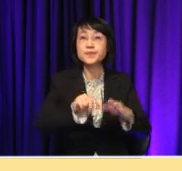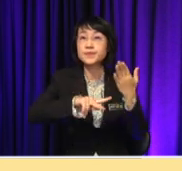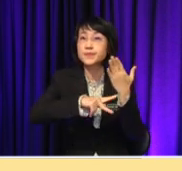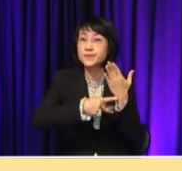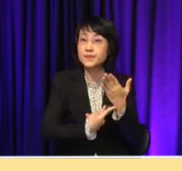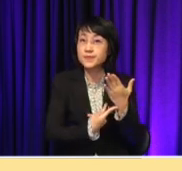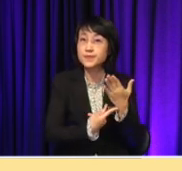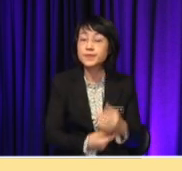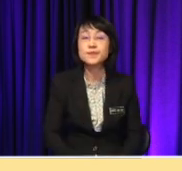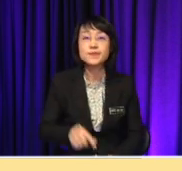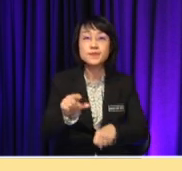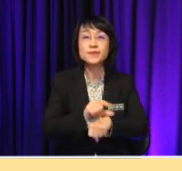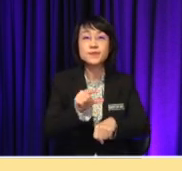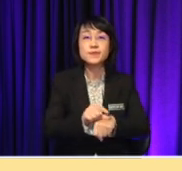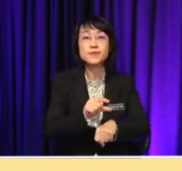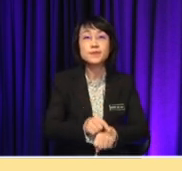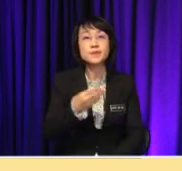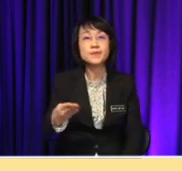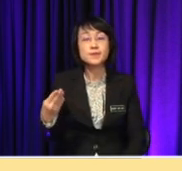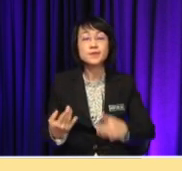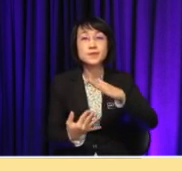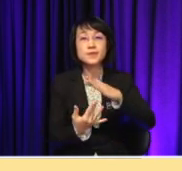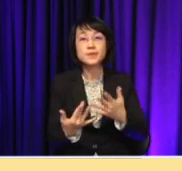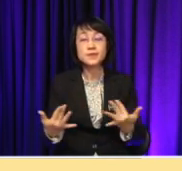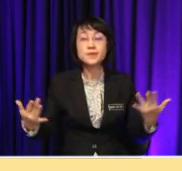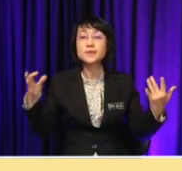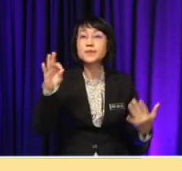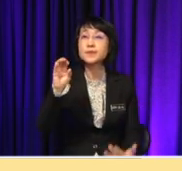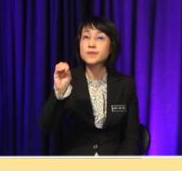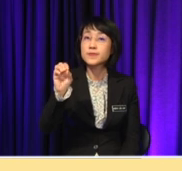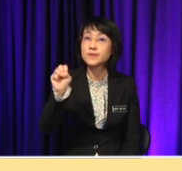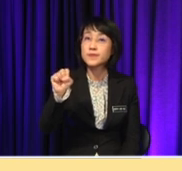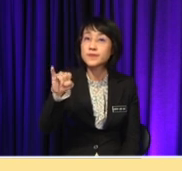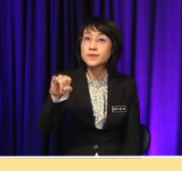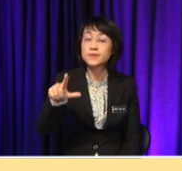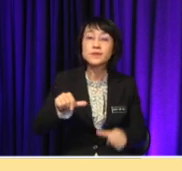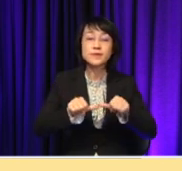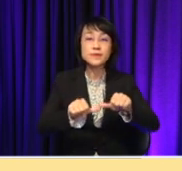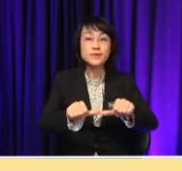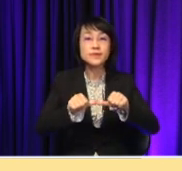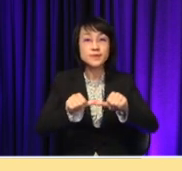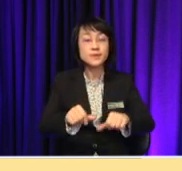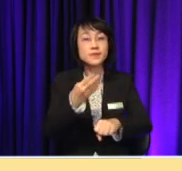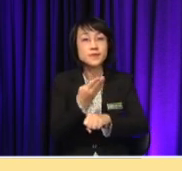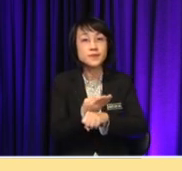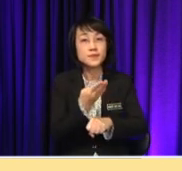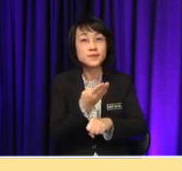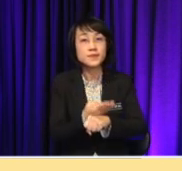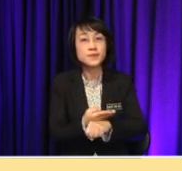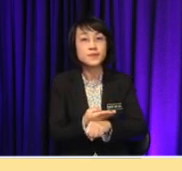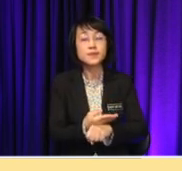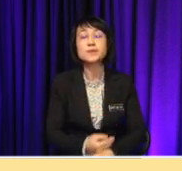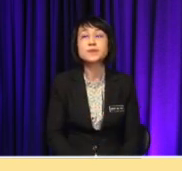penggunaan bahan apifosit atau arang batu sebagai bahan bakar untuk janin kuasa tenaga elektrik